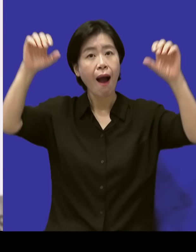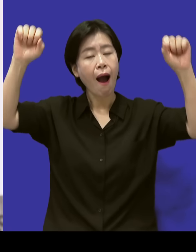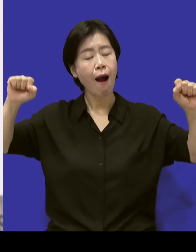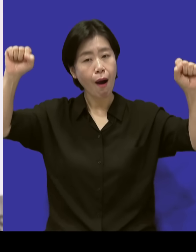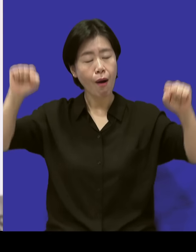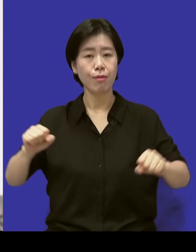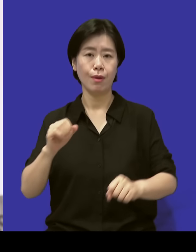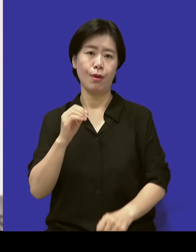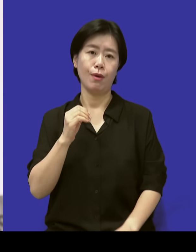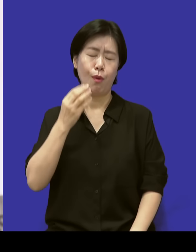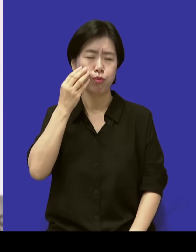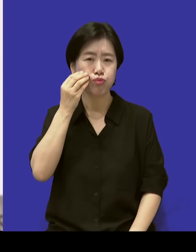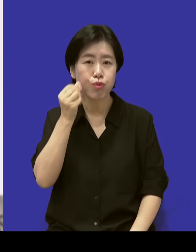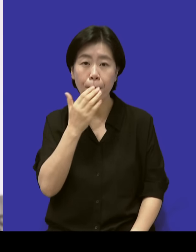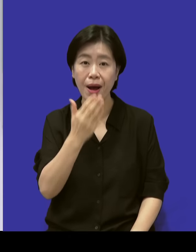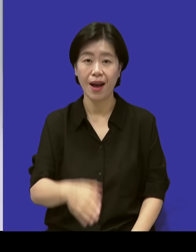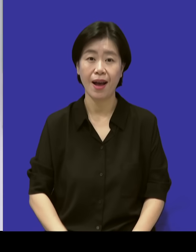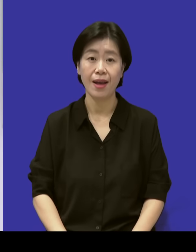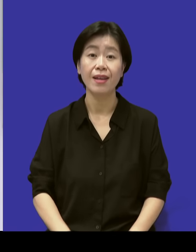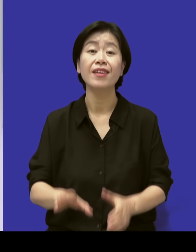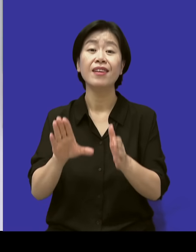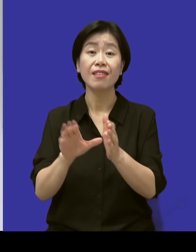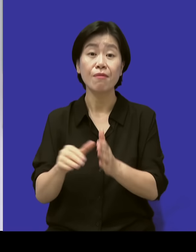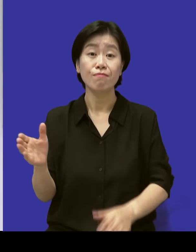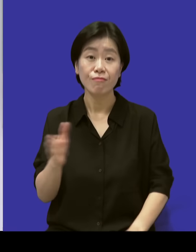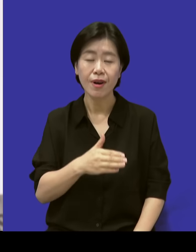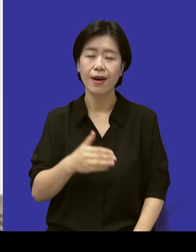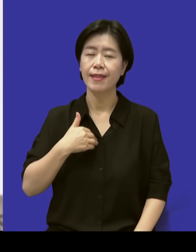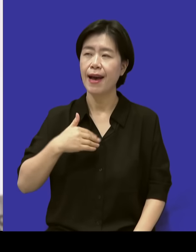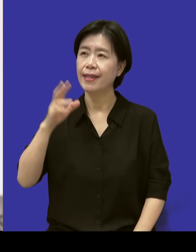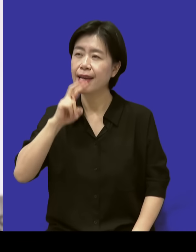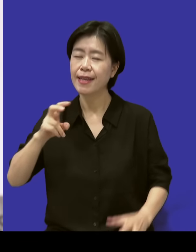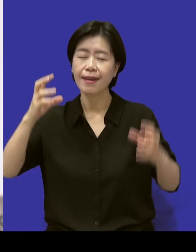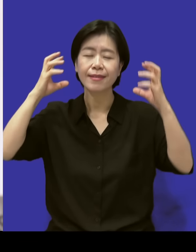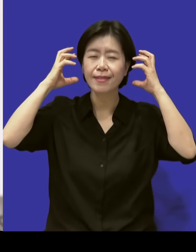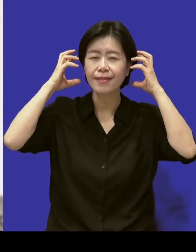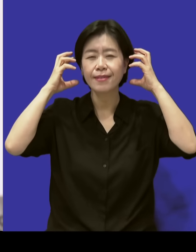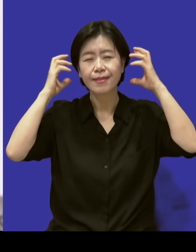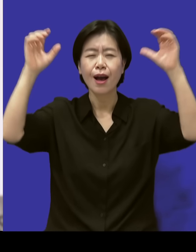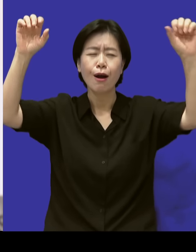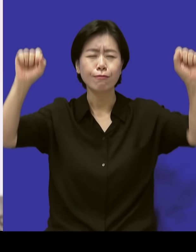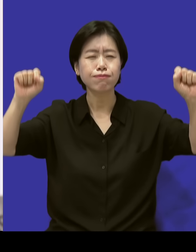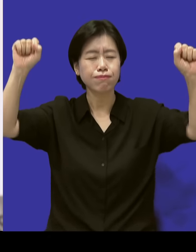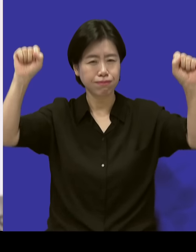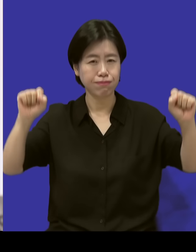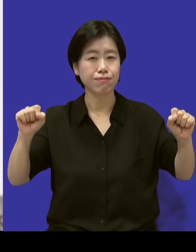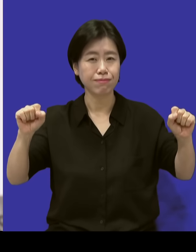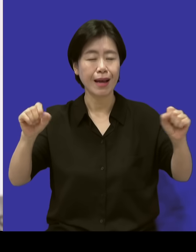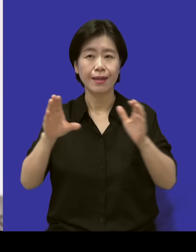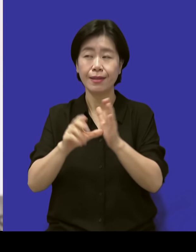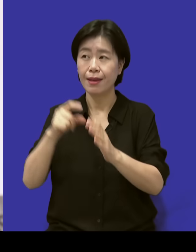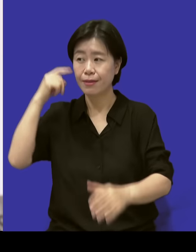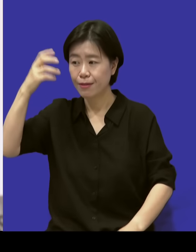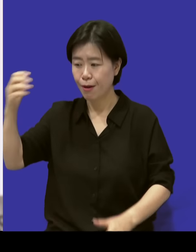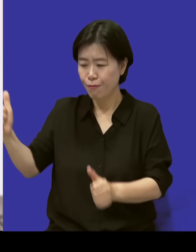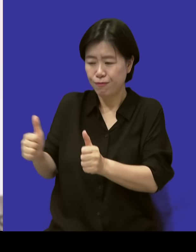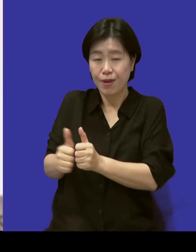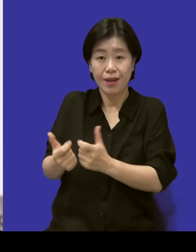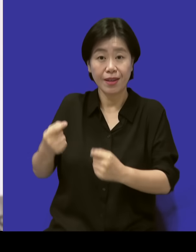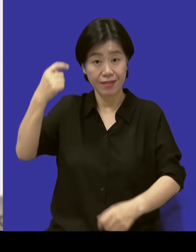제가 항상 찬양을 들으면서 해요. 그러니까 성령님이 같이 운동해 주신다는 그런 느낌을 받아요. 막